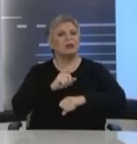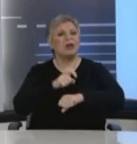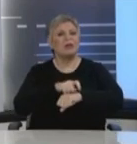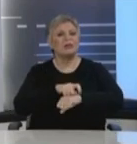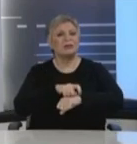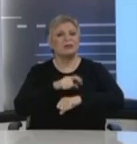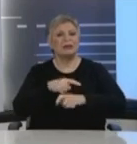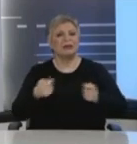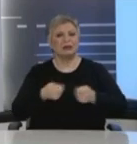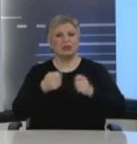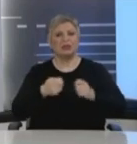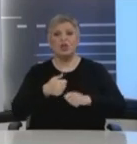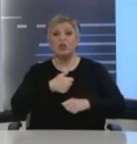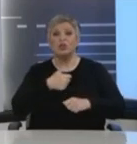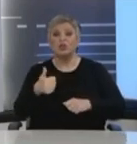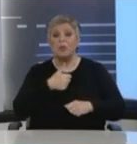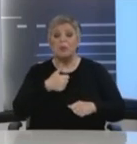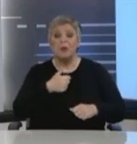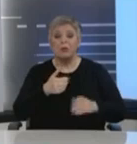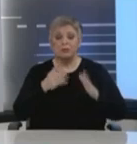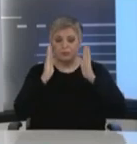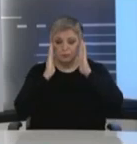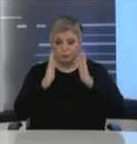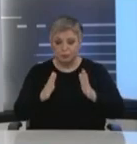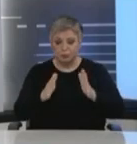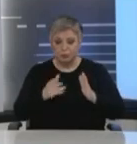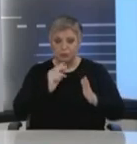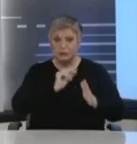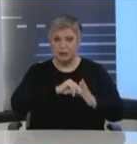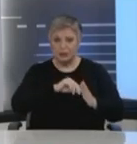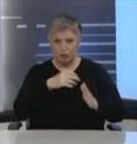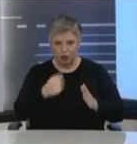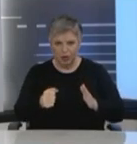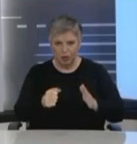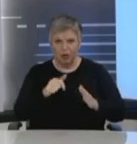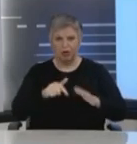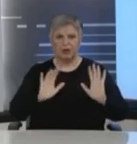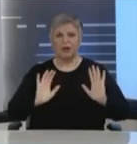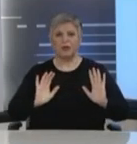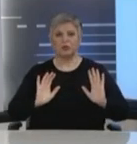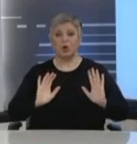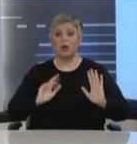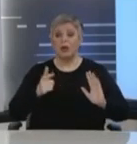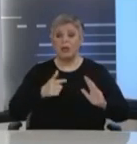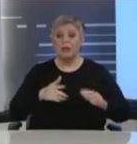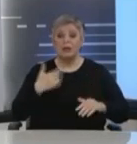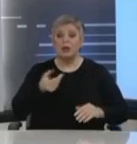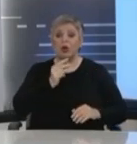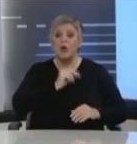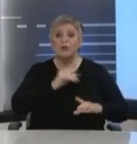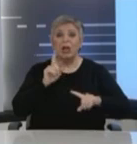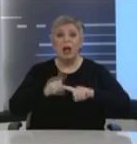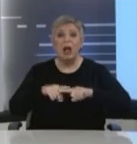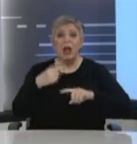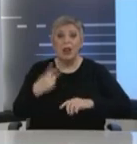στραμμένη μόνο στα κομματικά ωφέλη που μπορείτε να προσκομίσετε. Όχι τι ωφελεί τη χώρα, αλλά τι ωφελεί